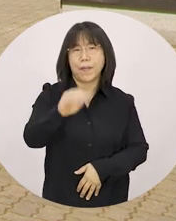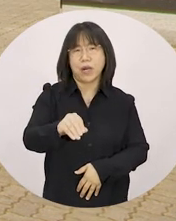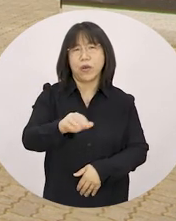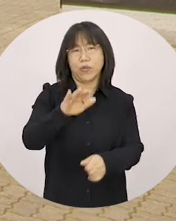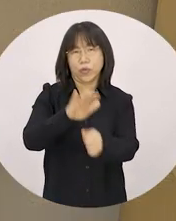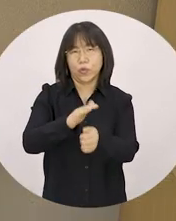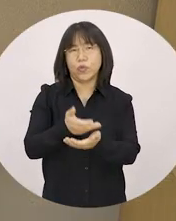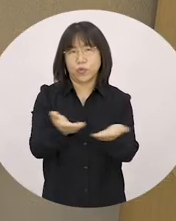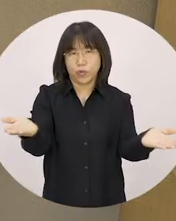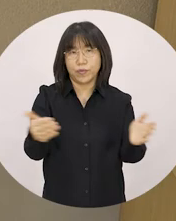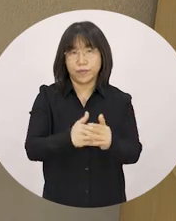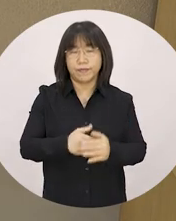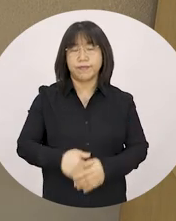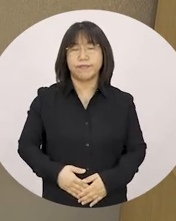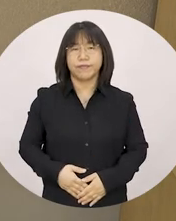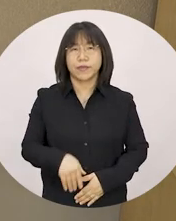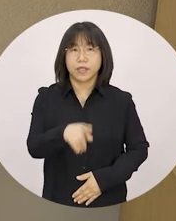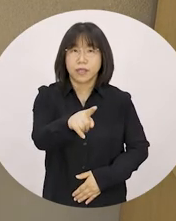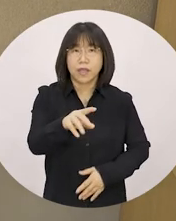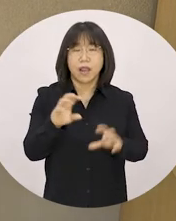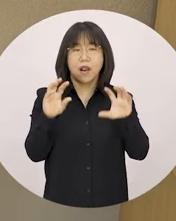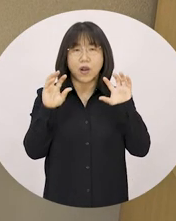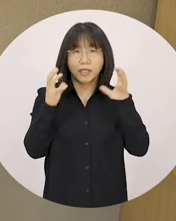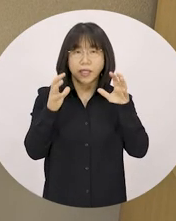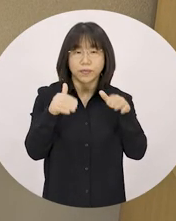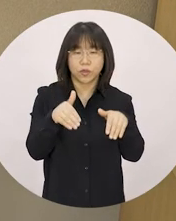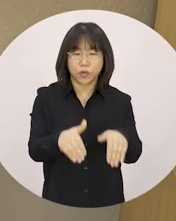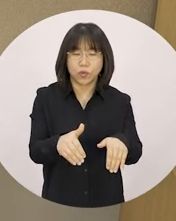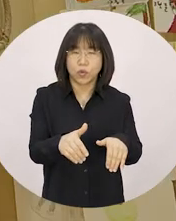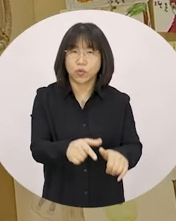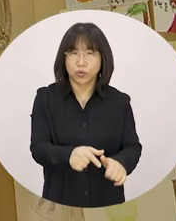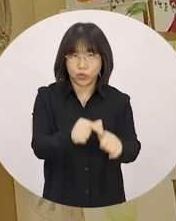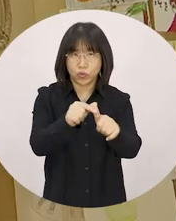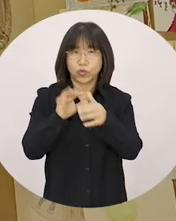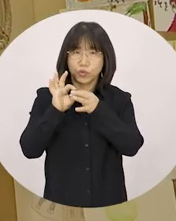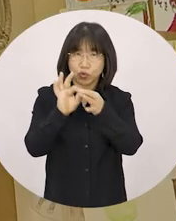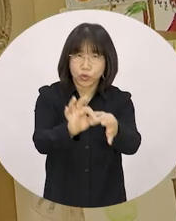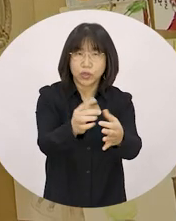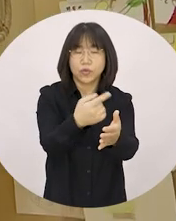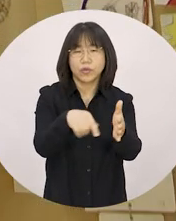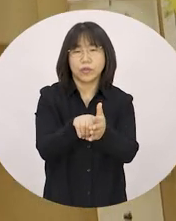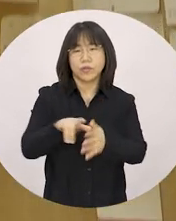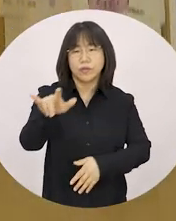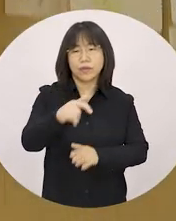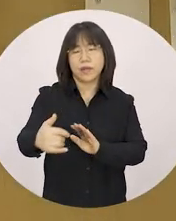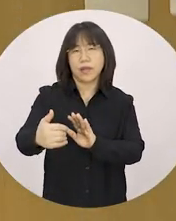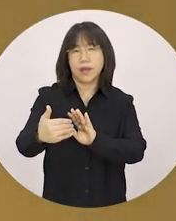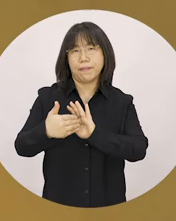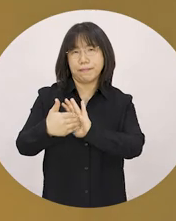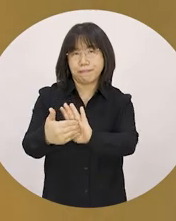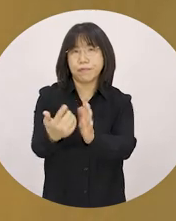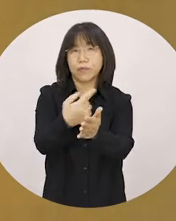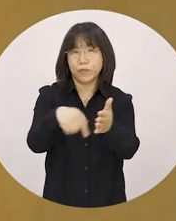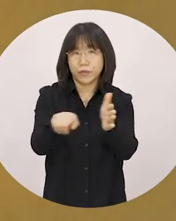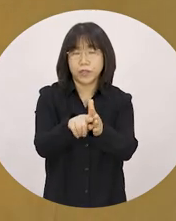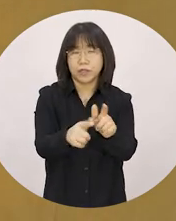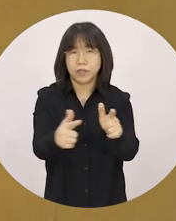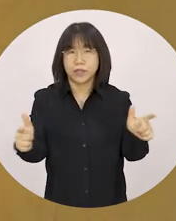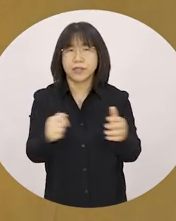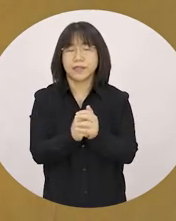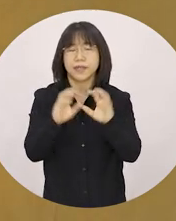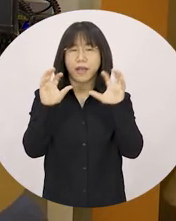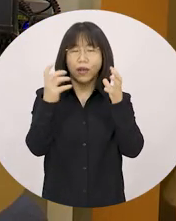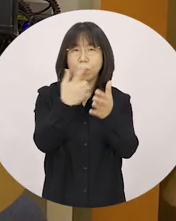지원금을 지급했습니다. 해당 지원금은 어린이집 교직원 고용 유지 및 코로나 방역 등과 지역 아동센터